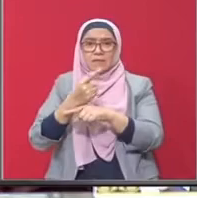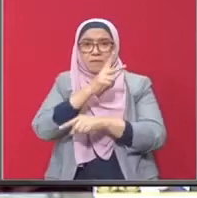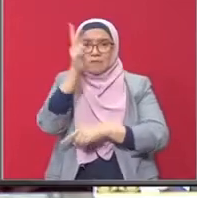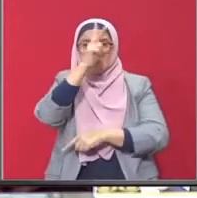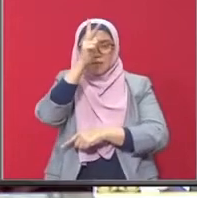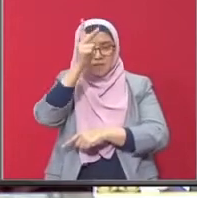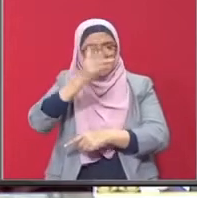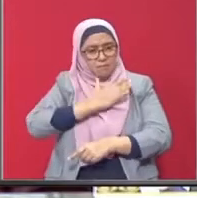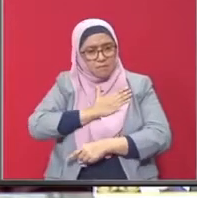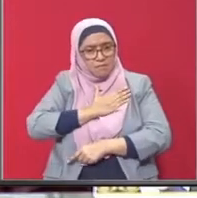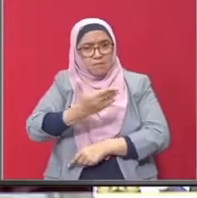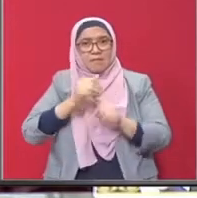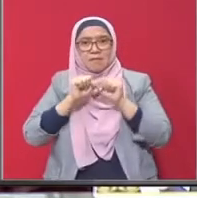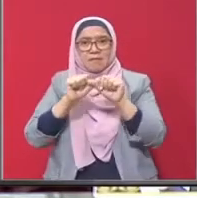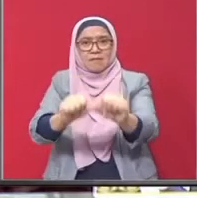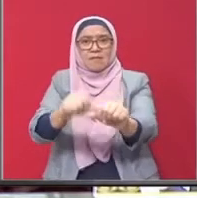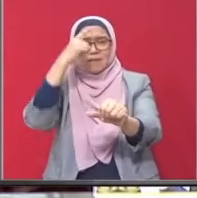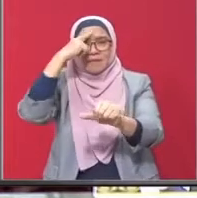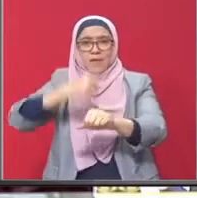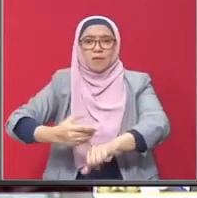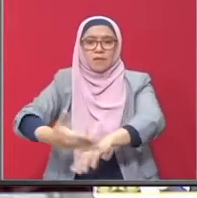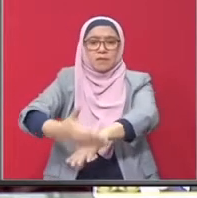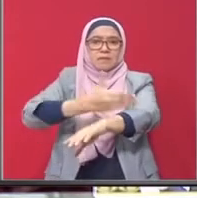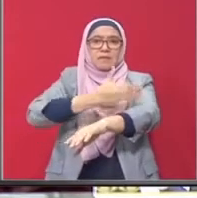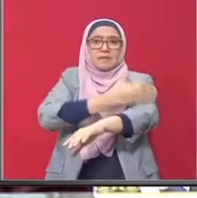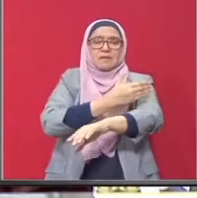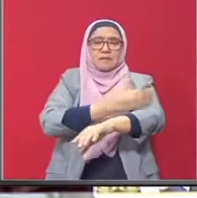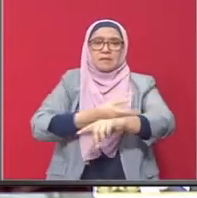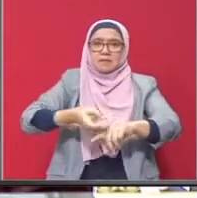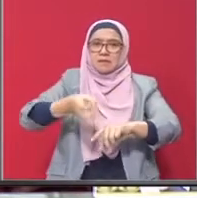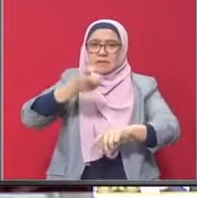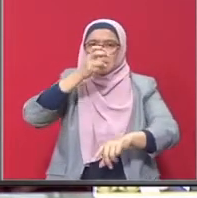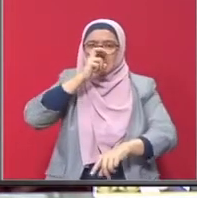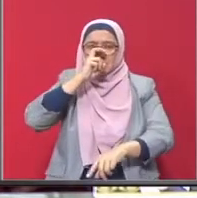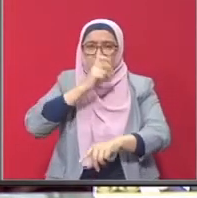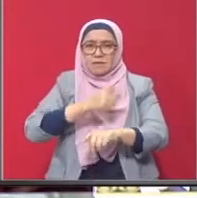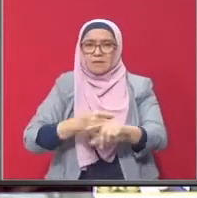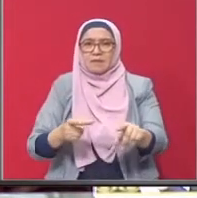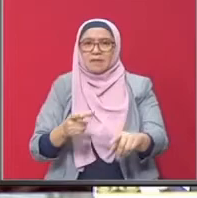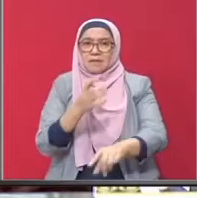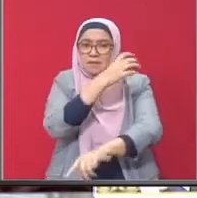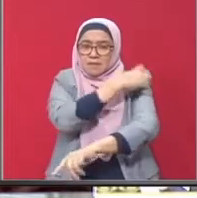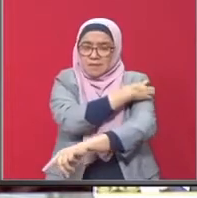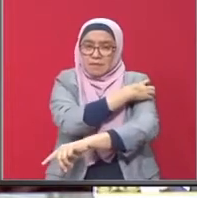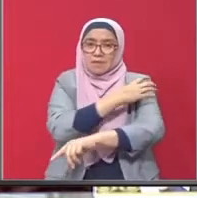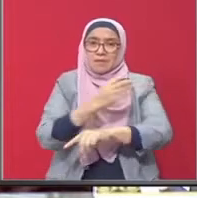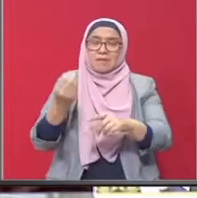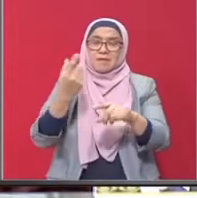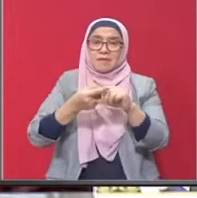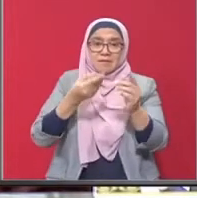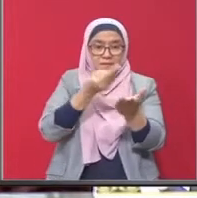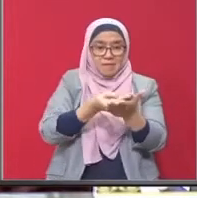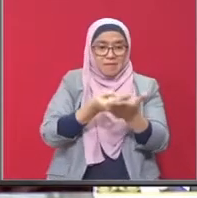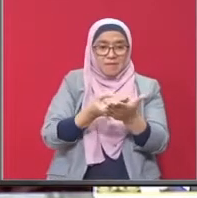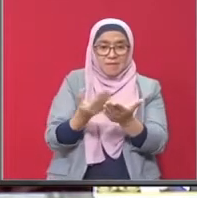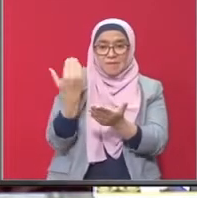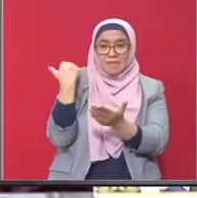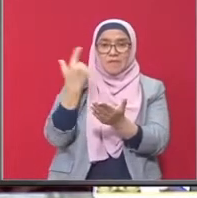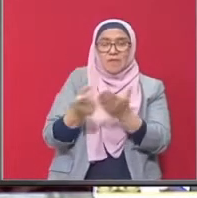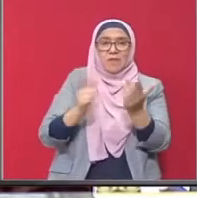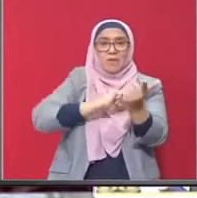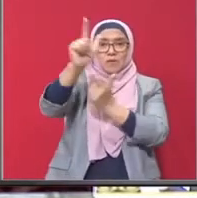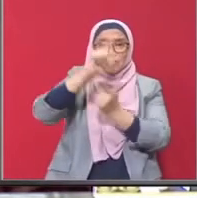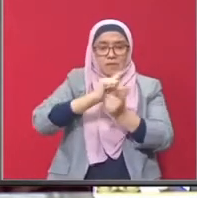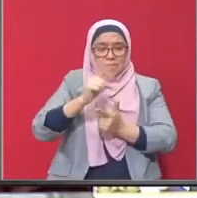meningkatkan kekuasaan politik uh dalam belanja untuk ini telah diluluskan tambahan budget untuk programmer